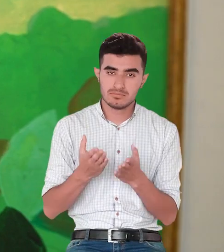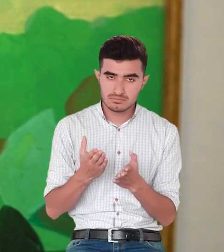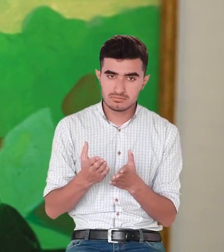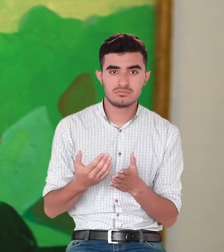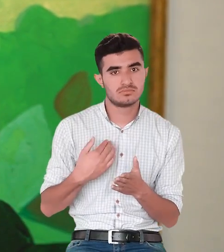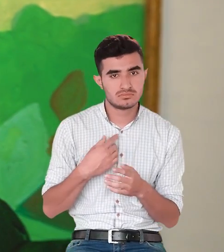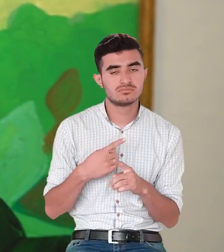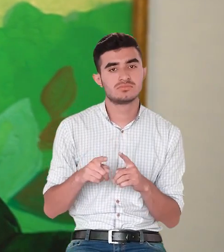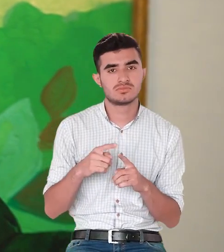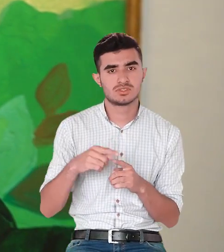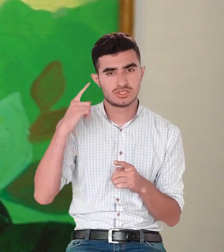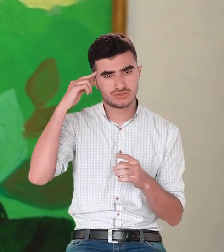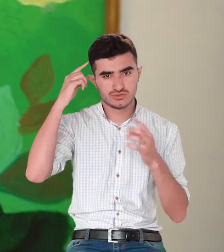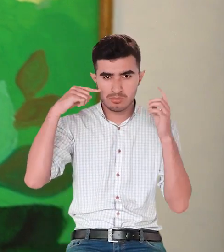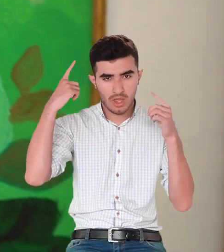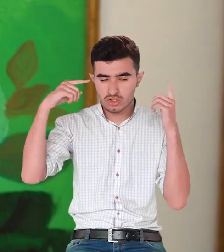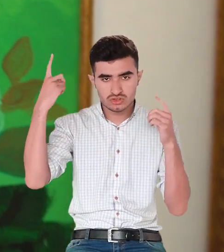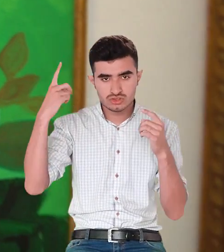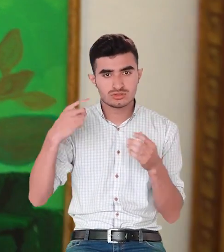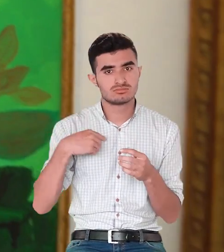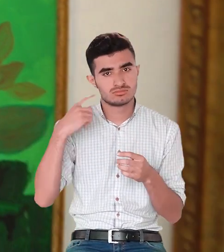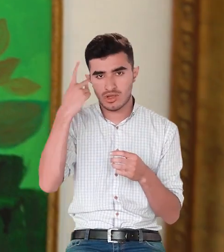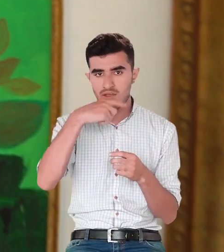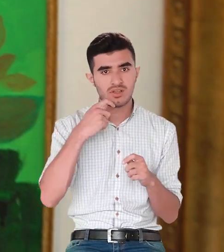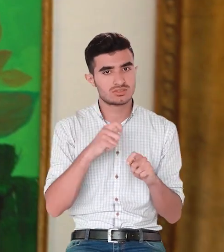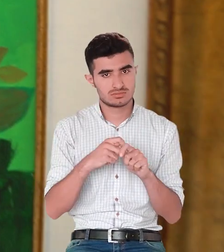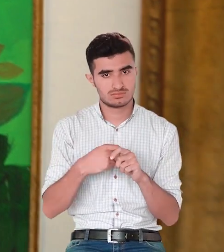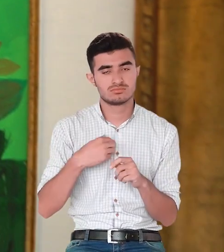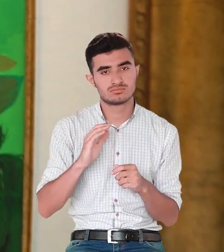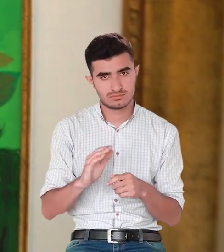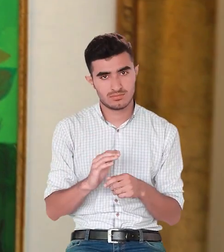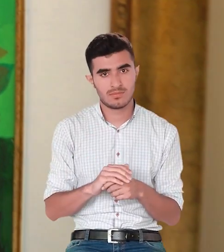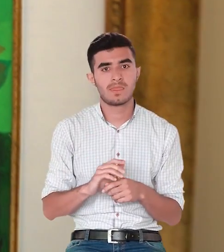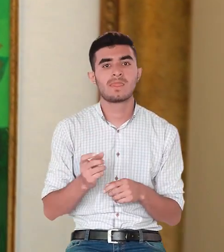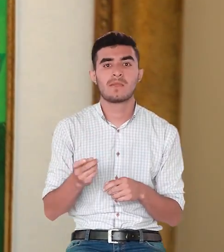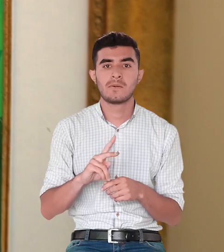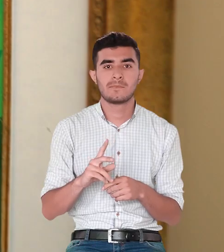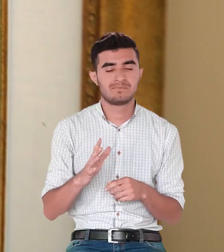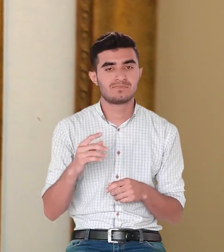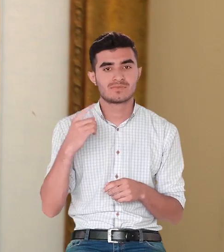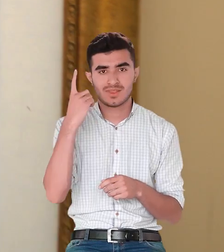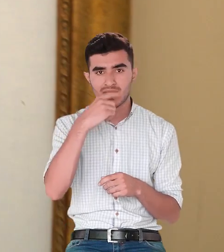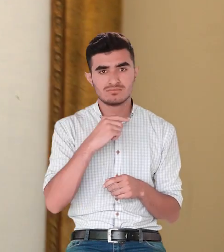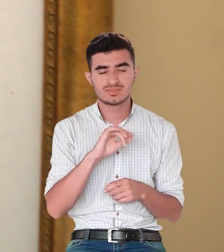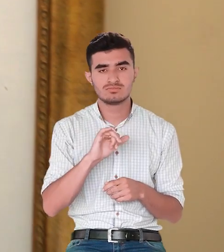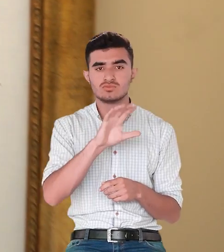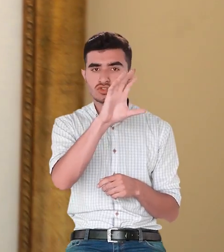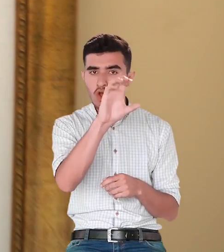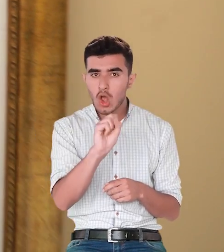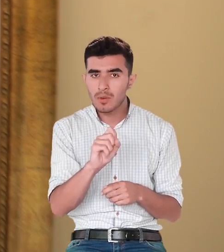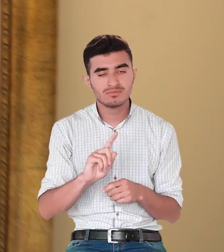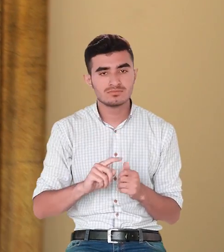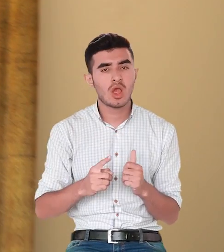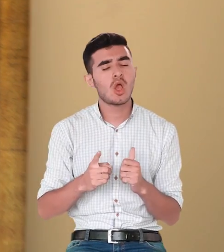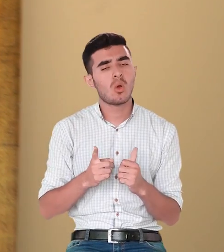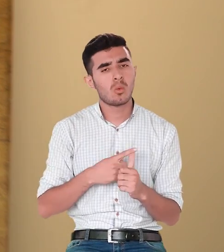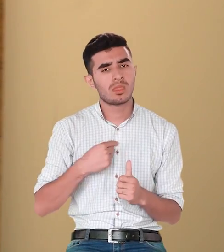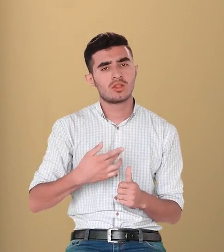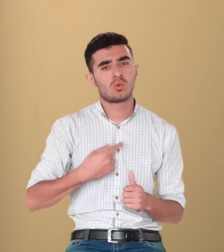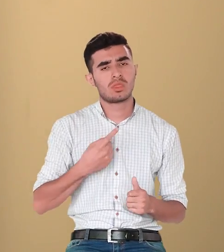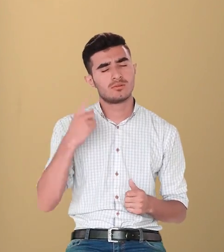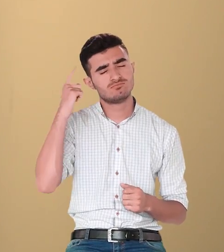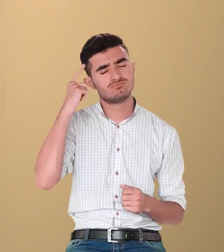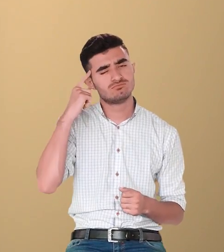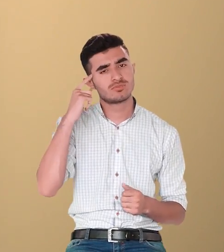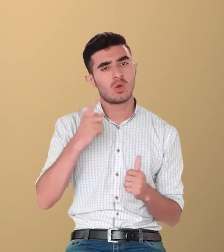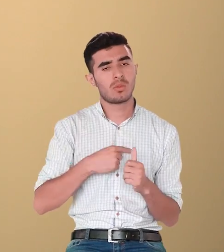ہیں. کہ آنکھیں جیسے میرا دل چاہتا ہے میں بناتا ہوں, لپس جیسے میرا دل چاہے میں بناتا ہوں. بال, پہلے مجھے بالوں کا